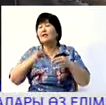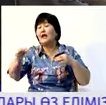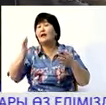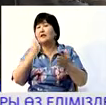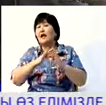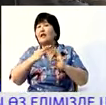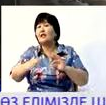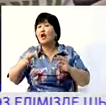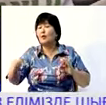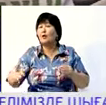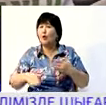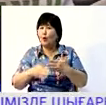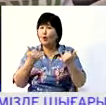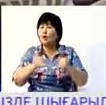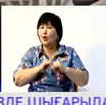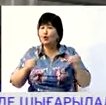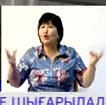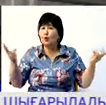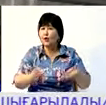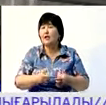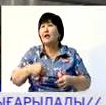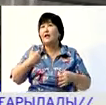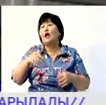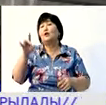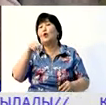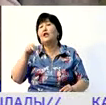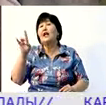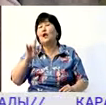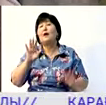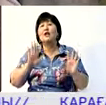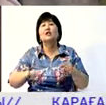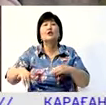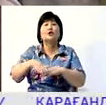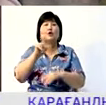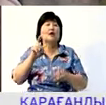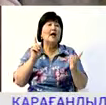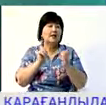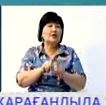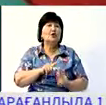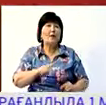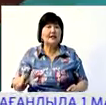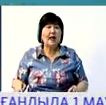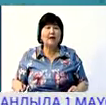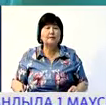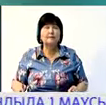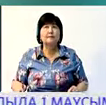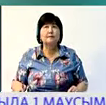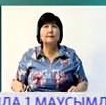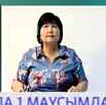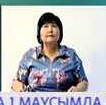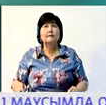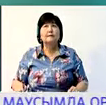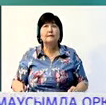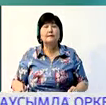жатқан елді мекендерге қолдауды күшейту керек, деді Төлеутай Рахымбеков жергілікті тұрғындармен кездесу барысында.